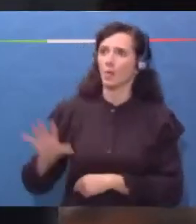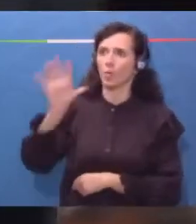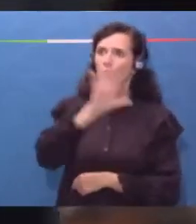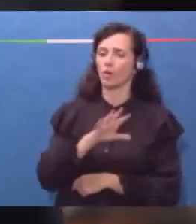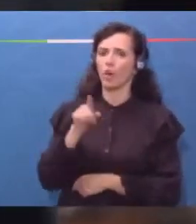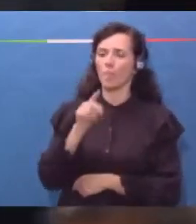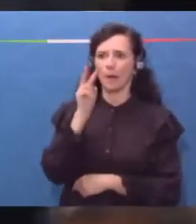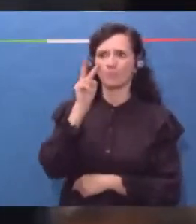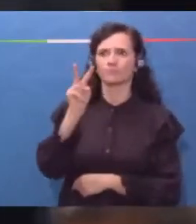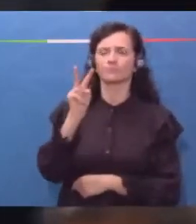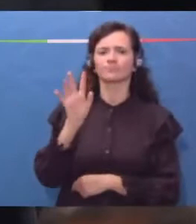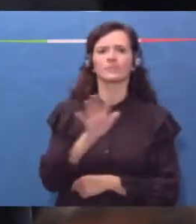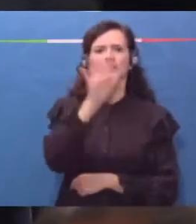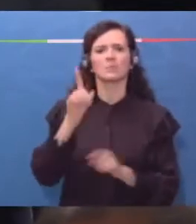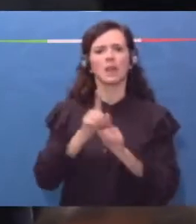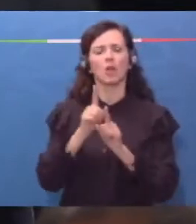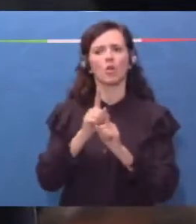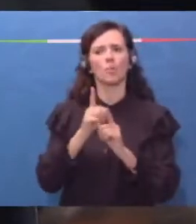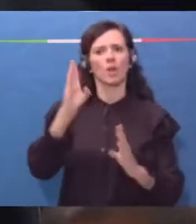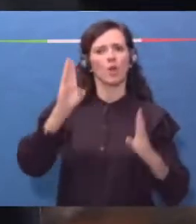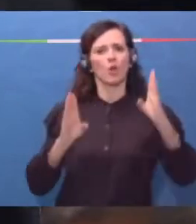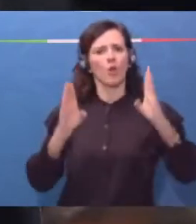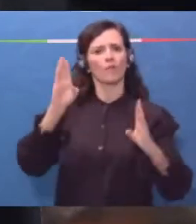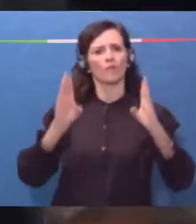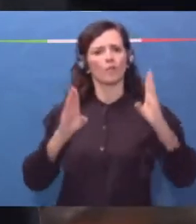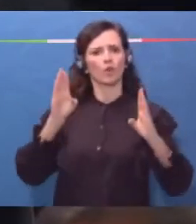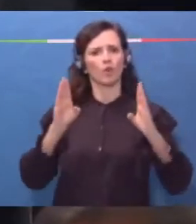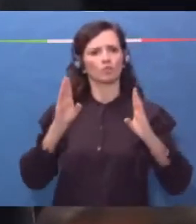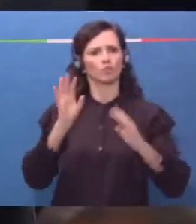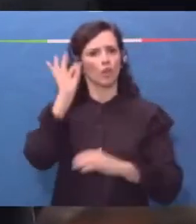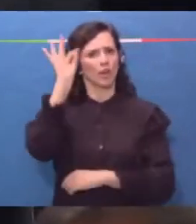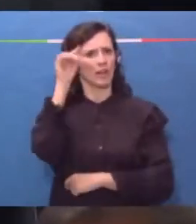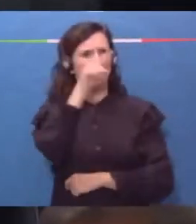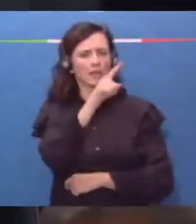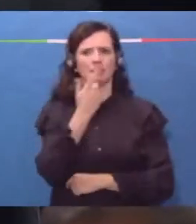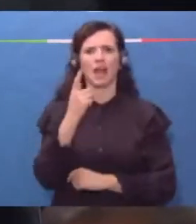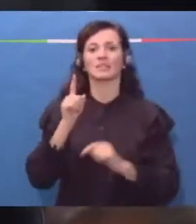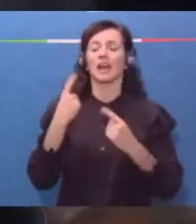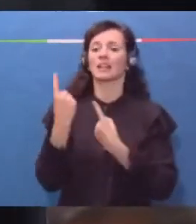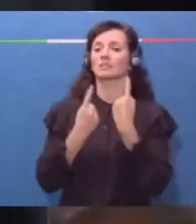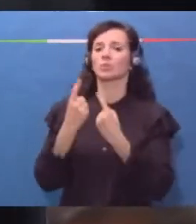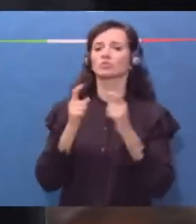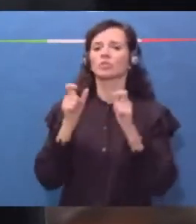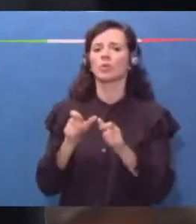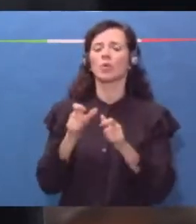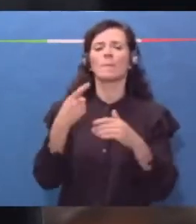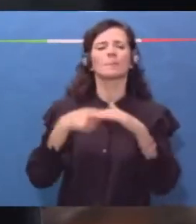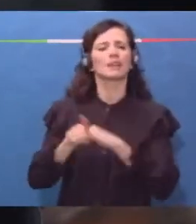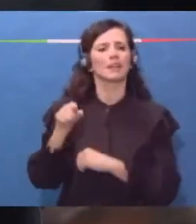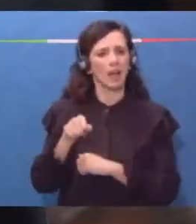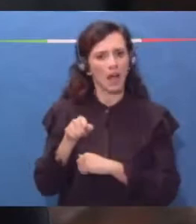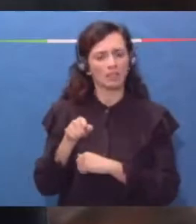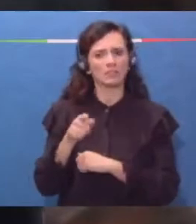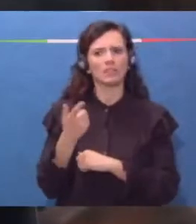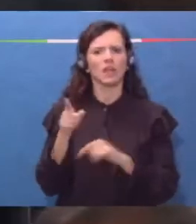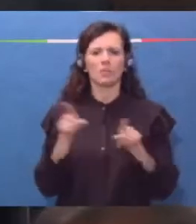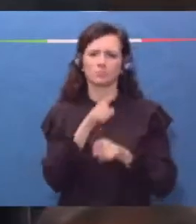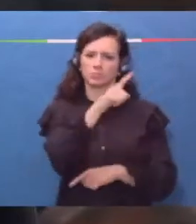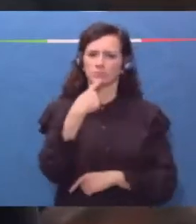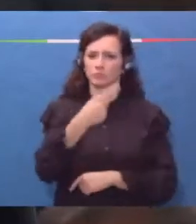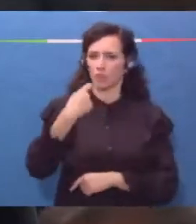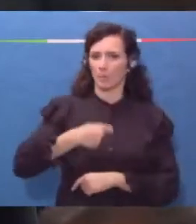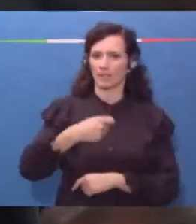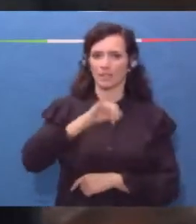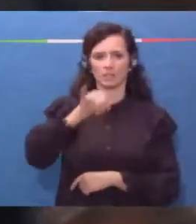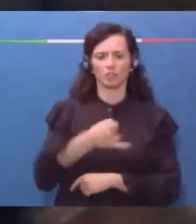un confronto personale con la Gran Bretagna sui migranti. Cosa risponde a Boris Johnson che propone pubblicamente un ritorno dei clandestini